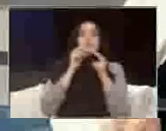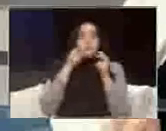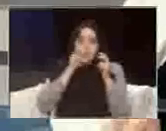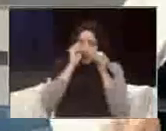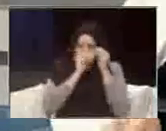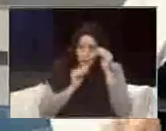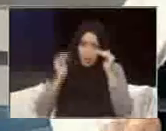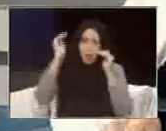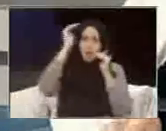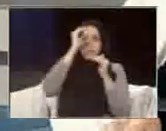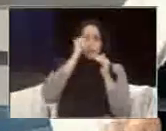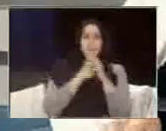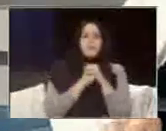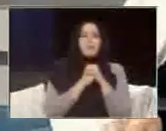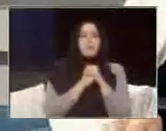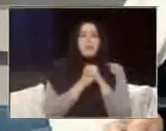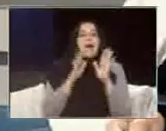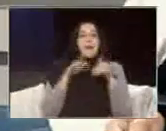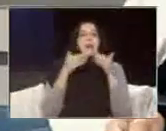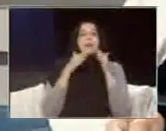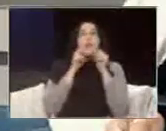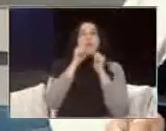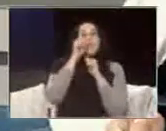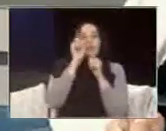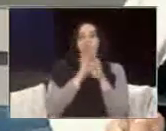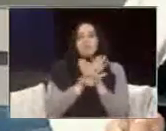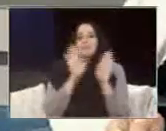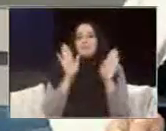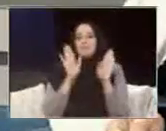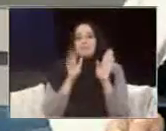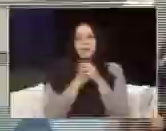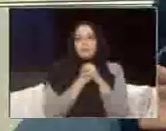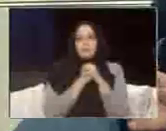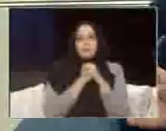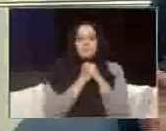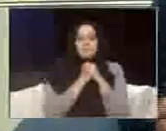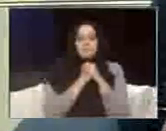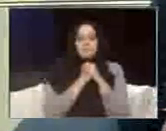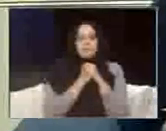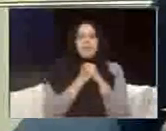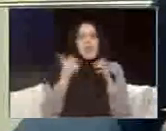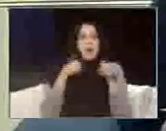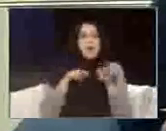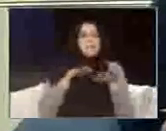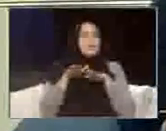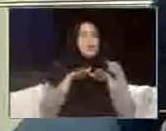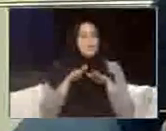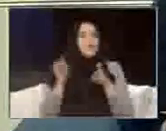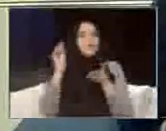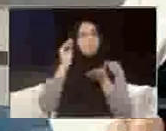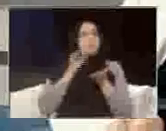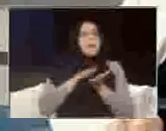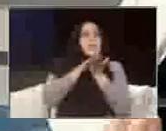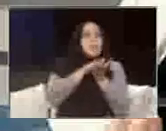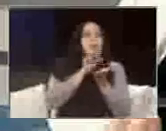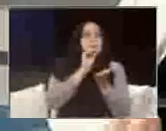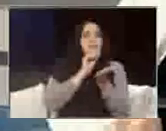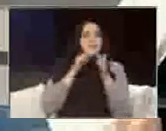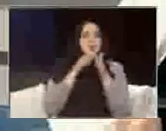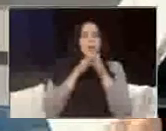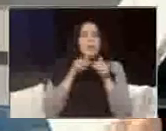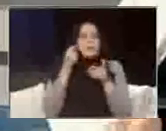ارفعي شكواك إلى رب العزة الأعلى والسلام عليكم. وطرق إيصال الشكوى كثيرة شيخ. طبعا نعم، وانت